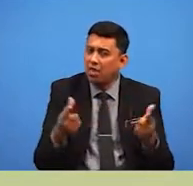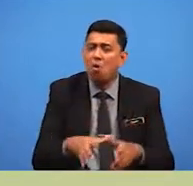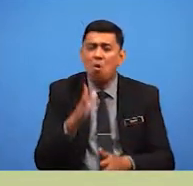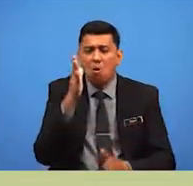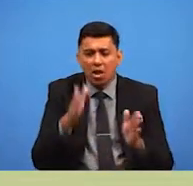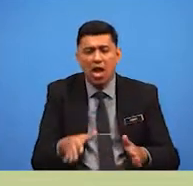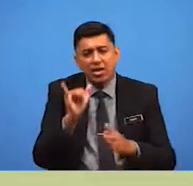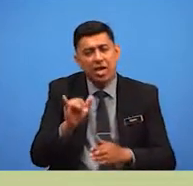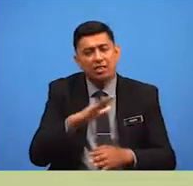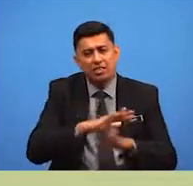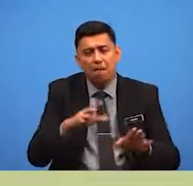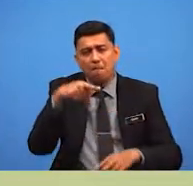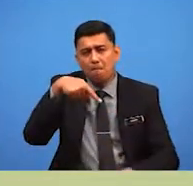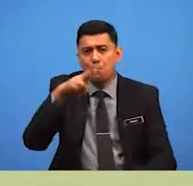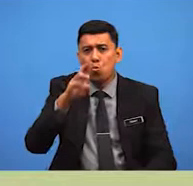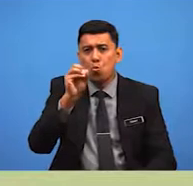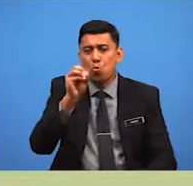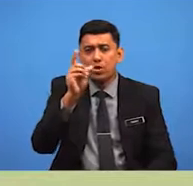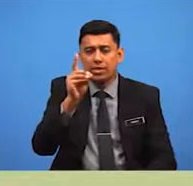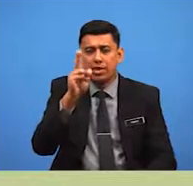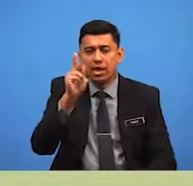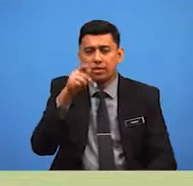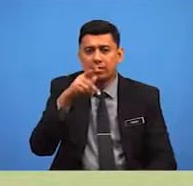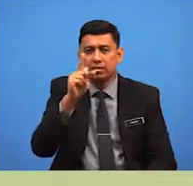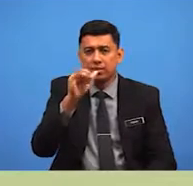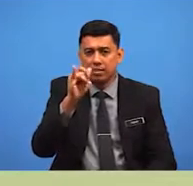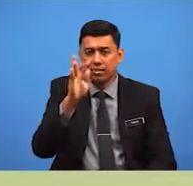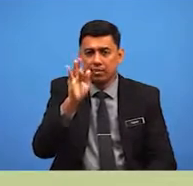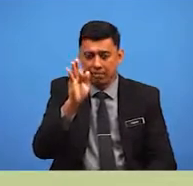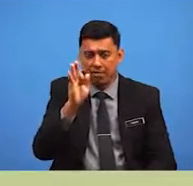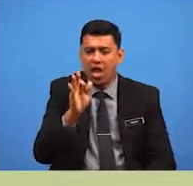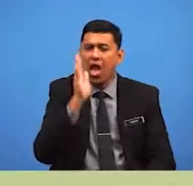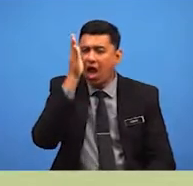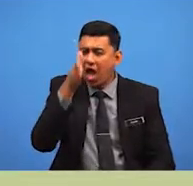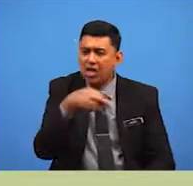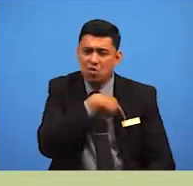produktif akan rugi kerana mensia-siakan masa.